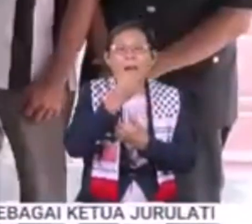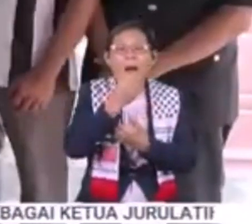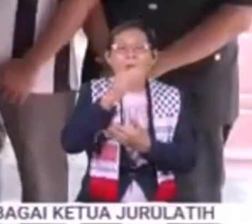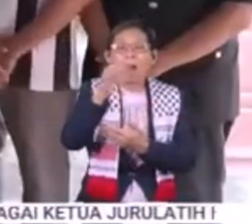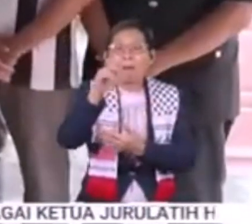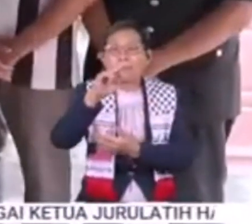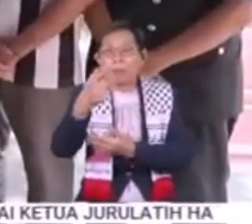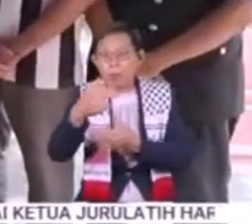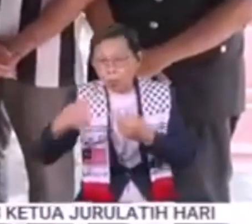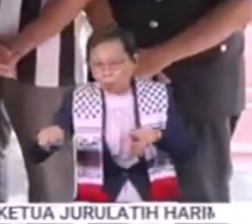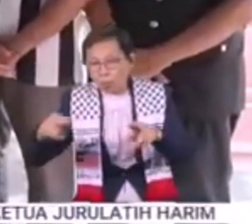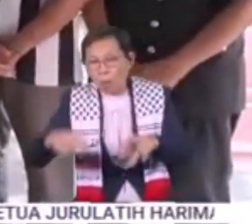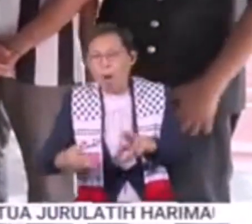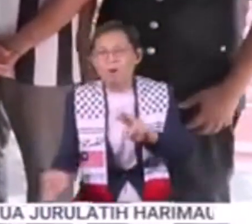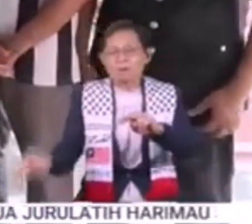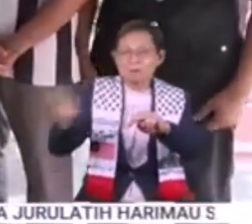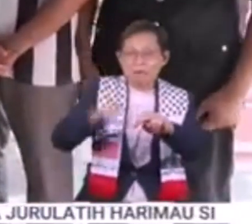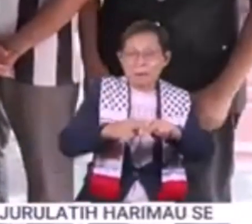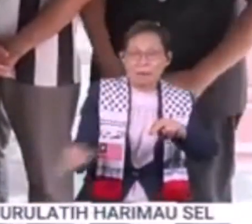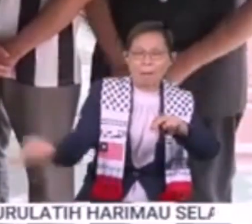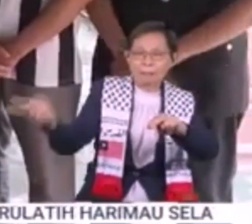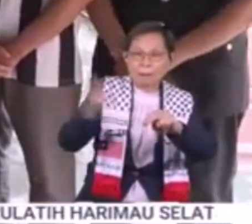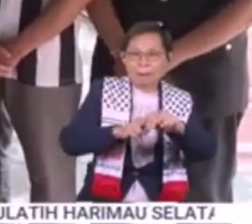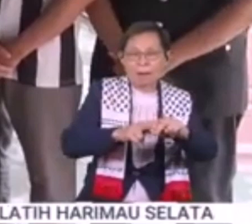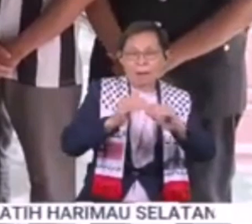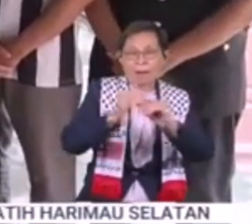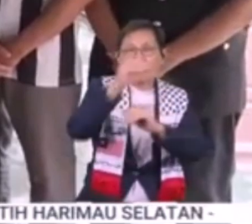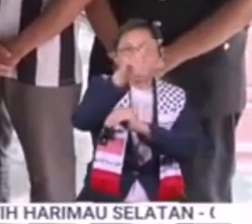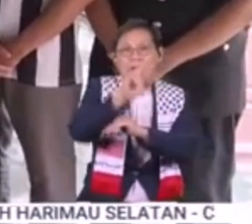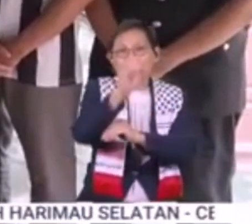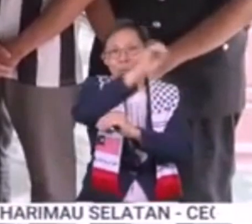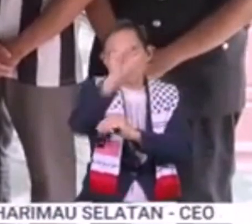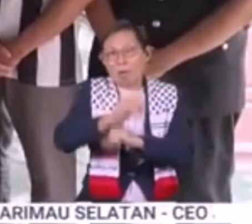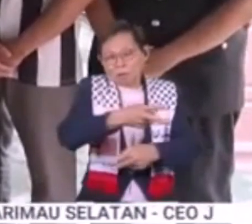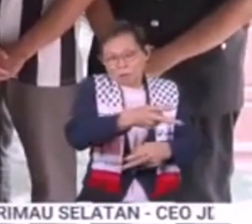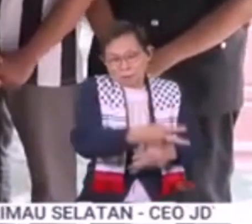dan peruncit terpilih dilantik untuk menambah stok bekalan melebihi 30% daripada had simpanan lesen.